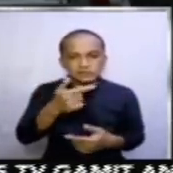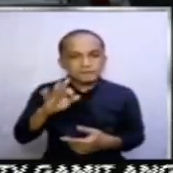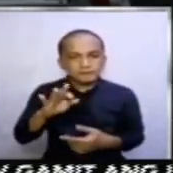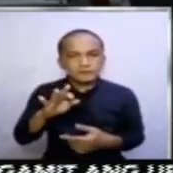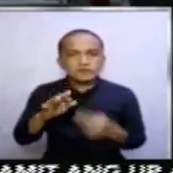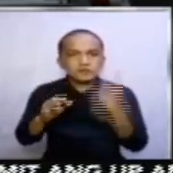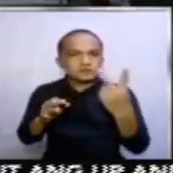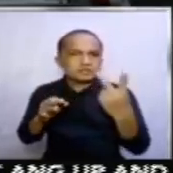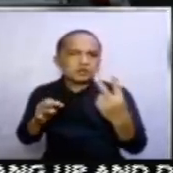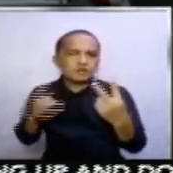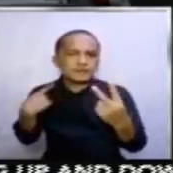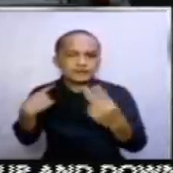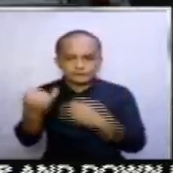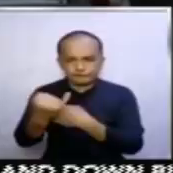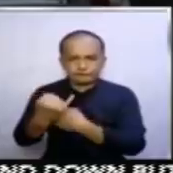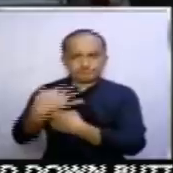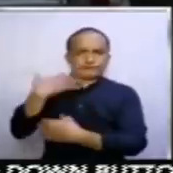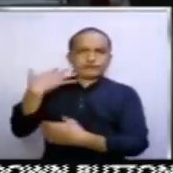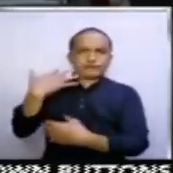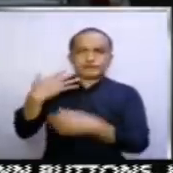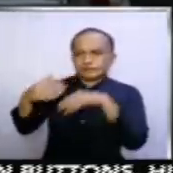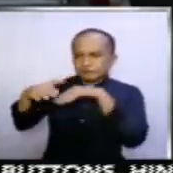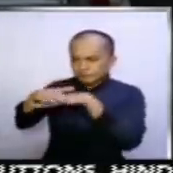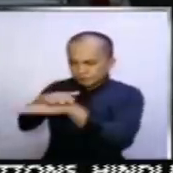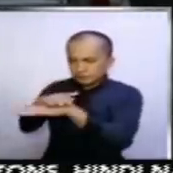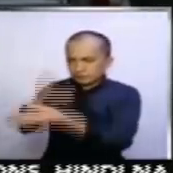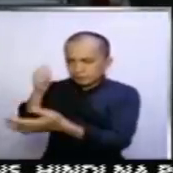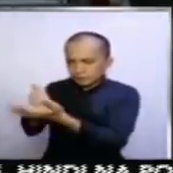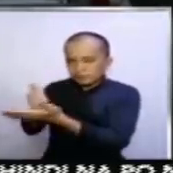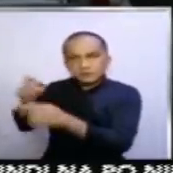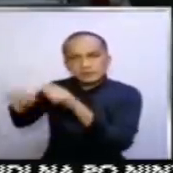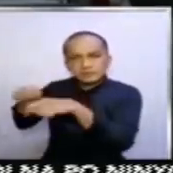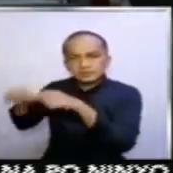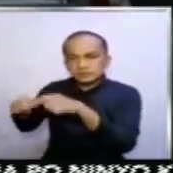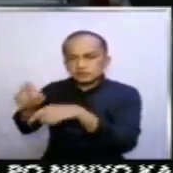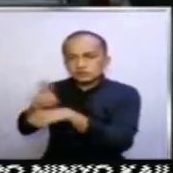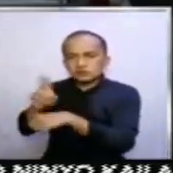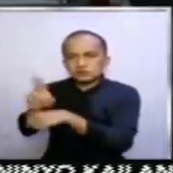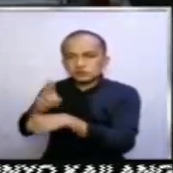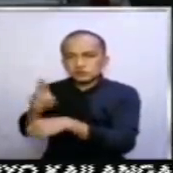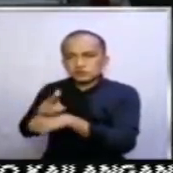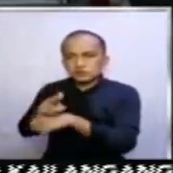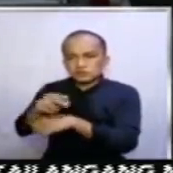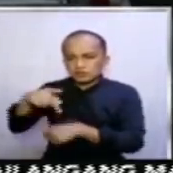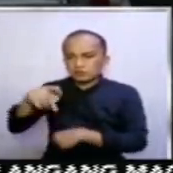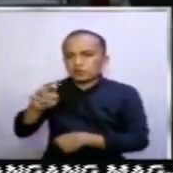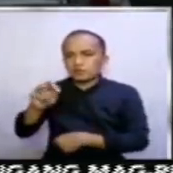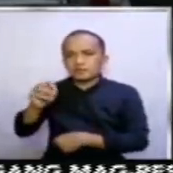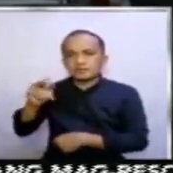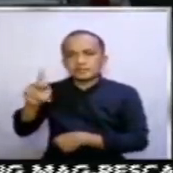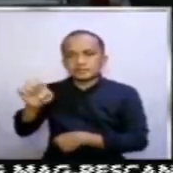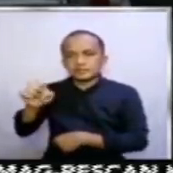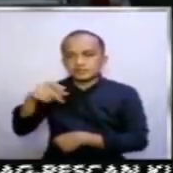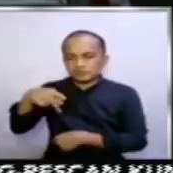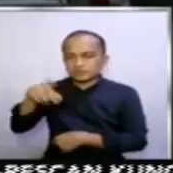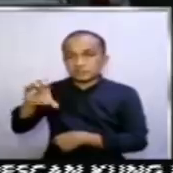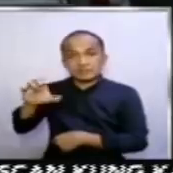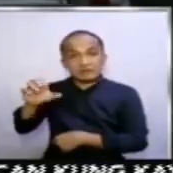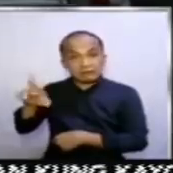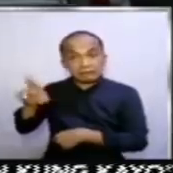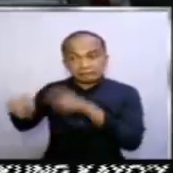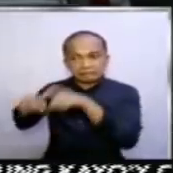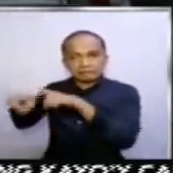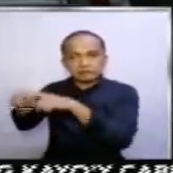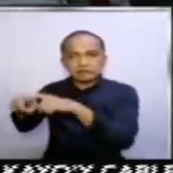at isinailalim na sa confirmatory testing gamit nga yung polymerase chain reaction test o PCR test. Samantalang 10 naman ang